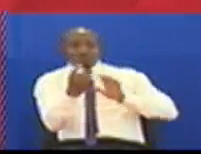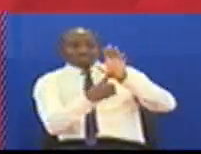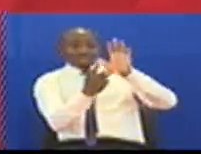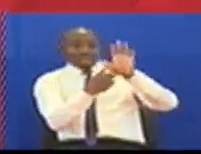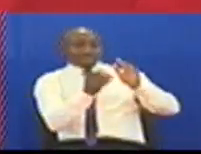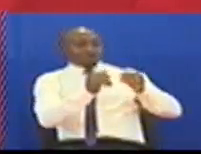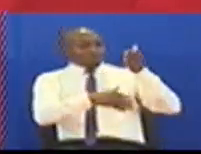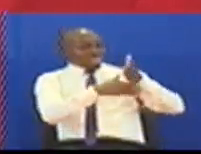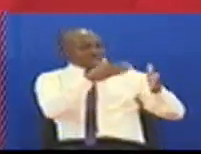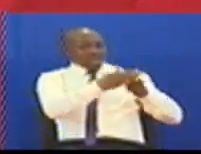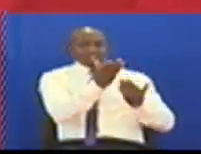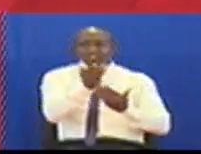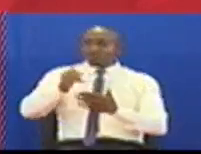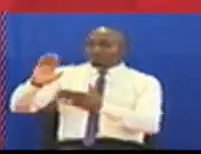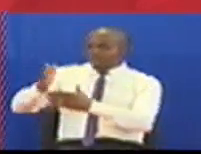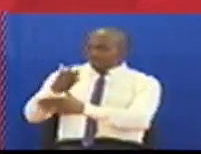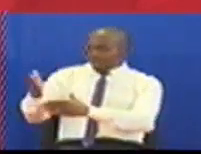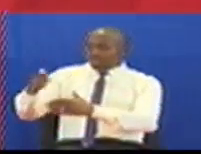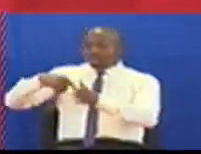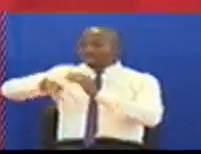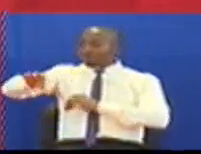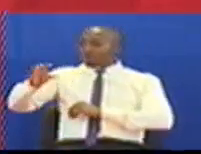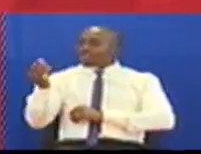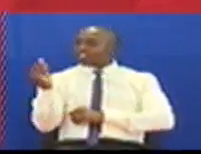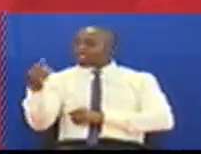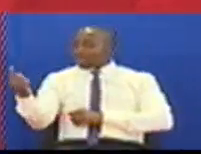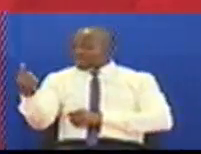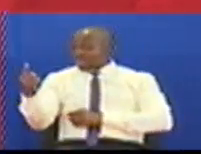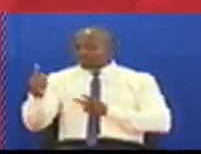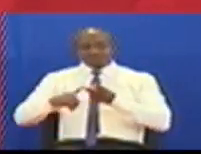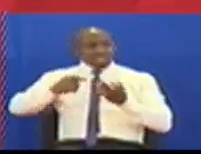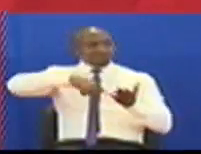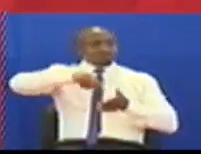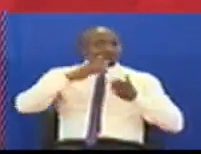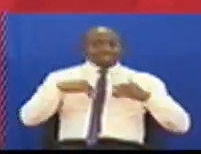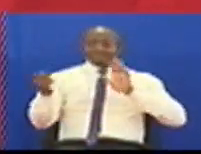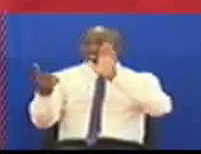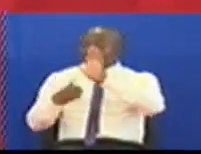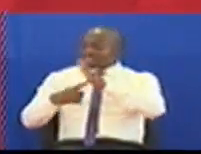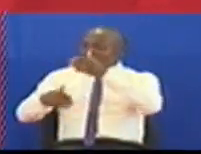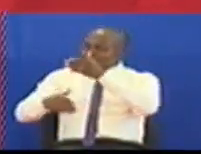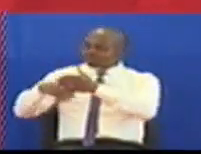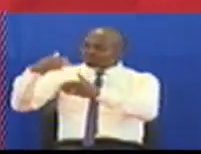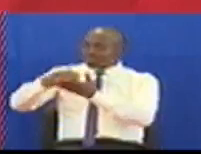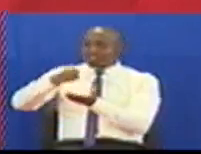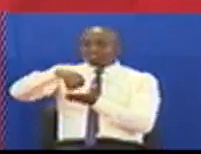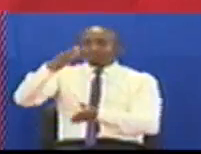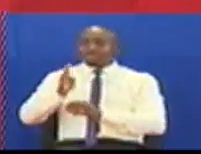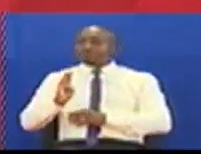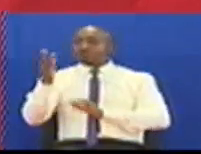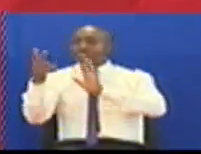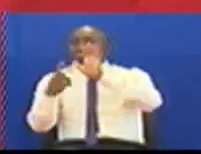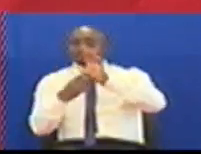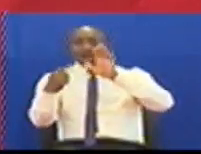ukarabati. Lakini kwa mkoa wa Shinyanga pekee, vituo vya afya 6 vimejengwa vyenye thamani ya shilingi bilioni